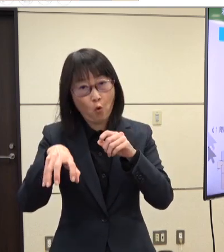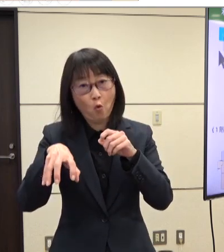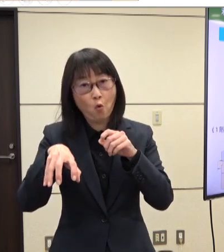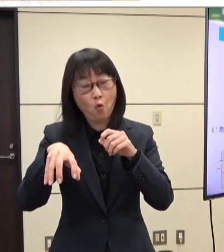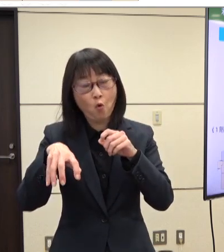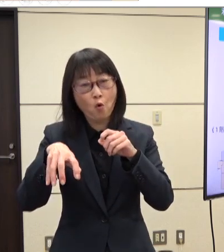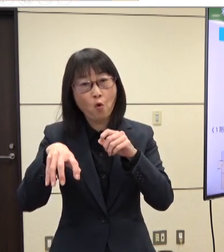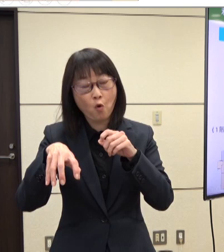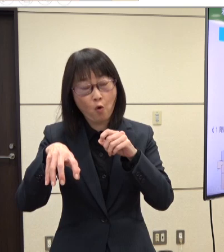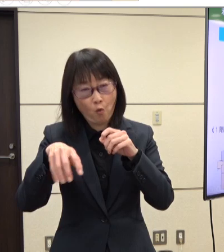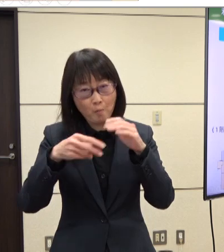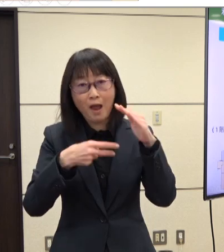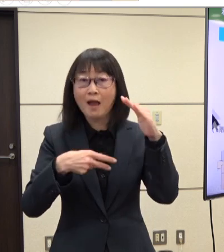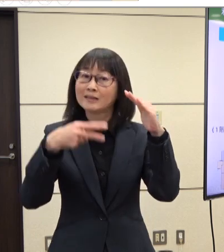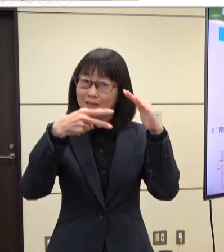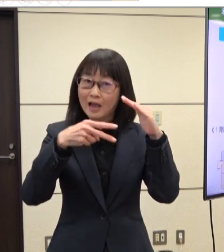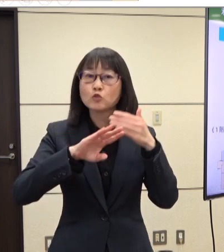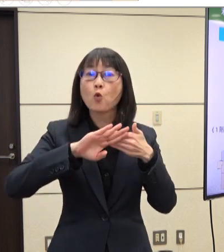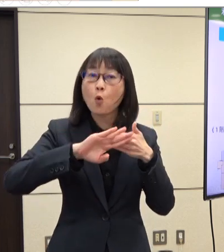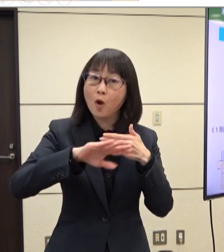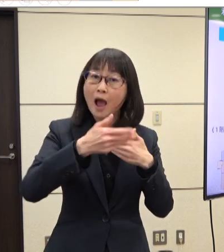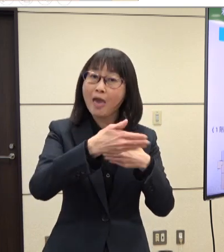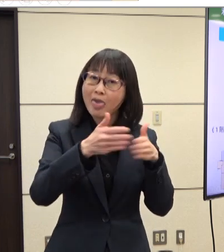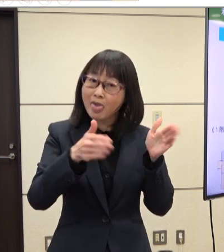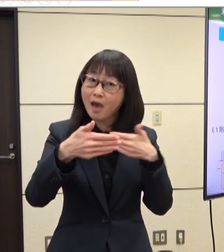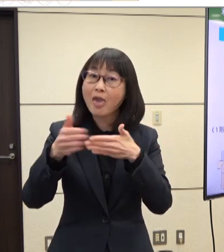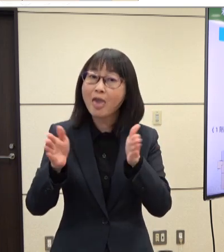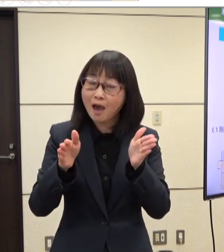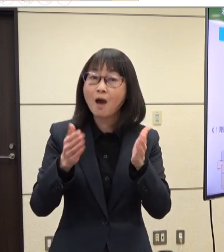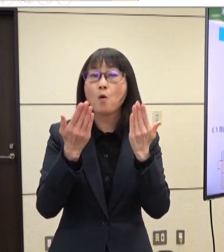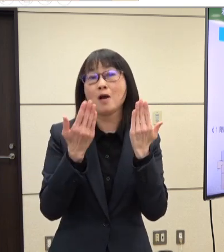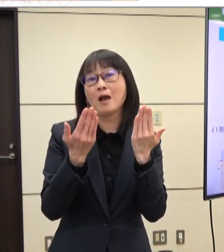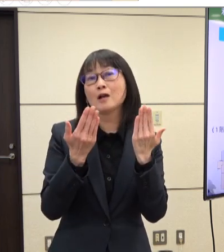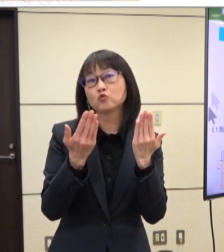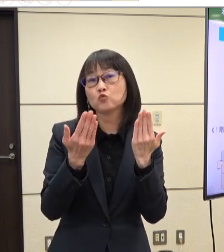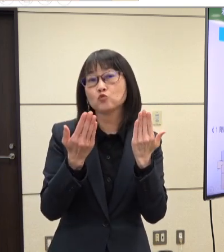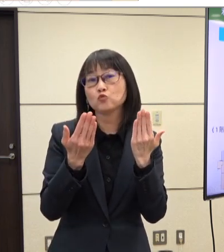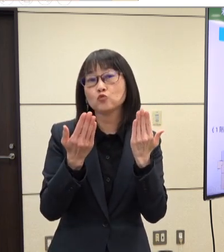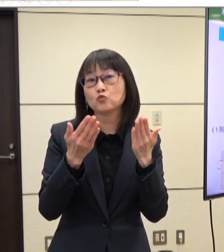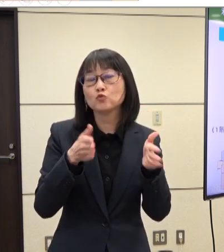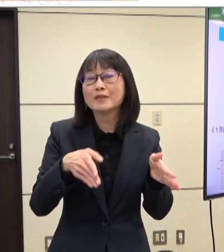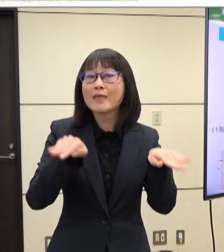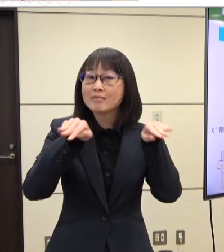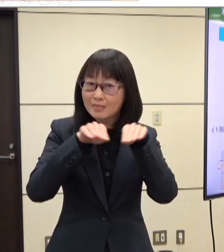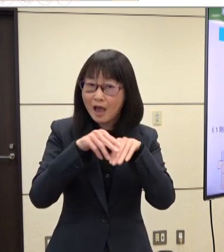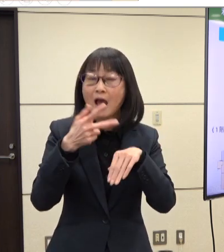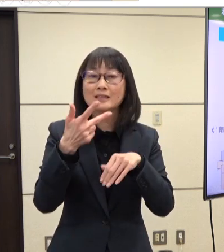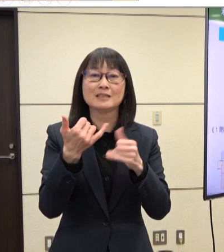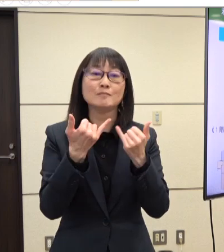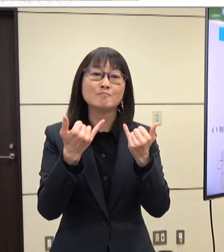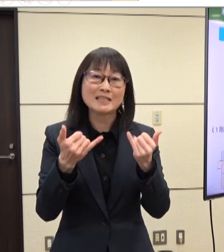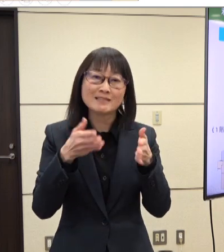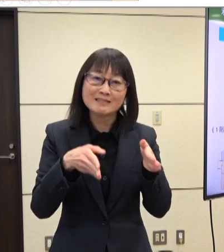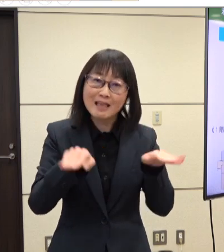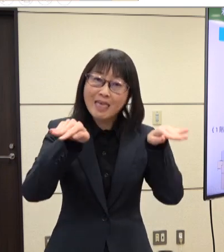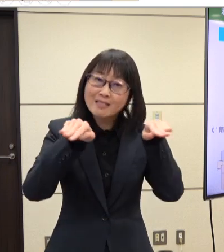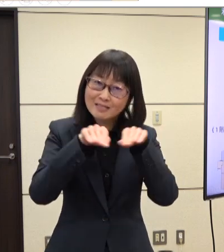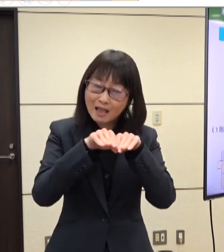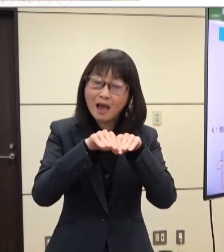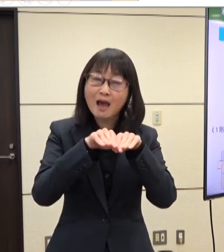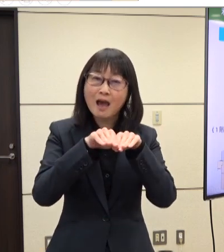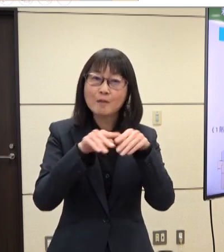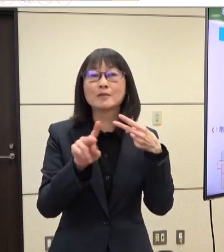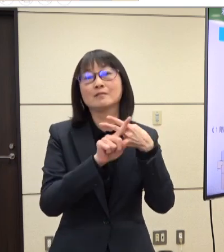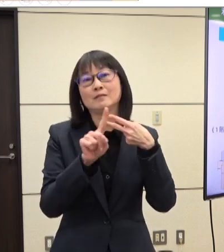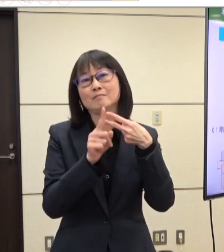それ以外はさまざまな学習センターなり、まあ、市民施設として使えるような形にしておりますし、